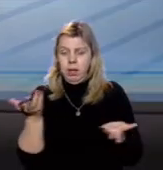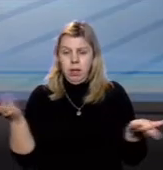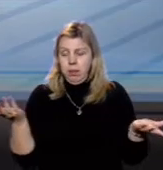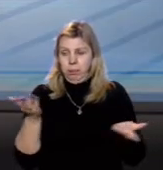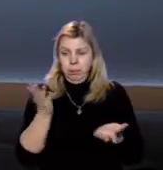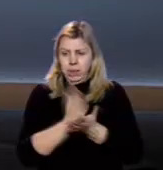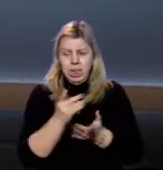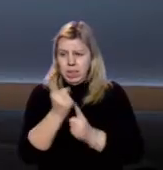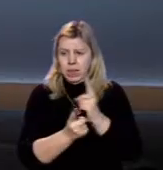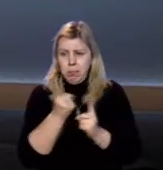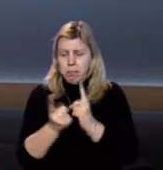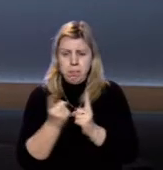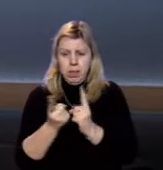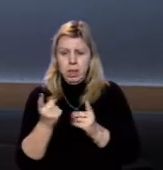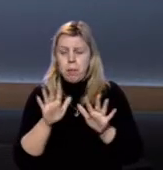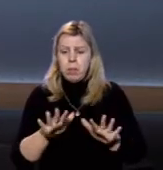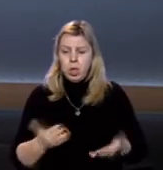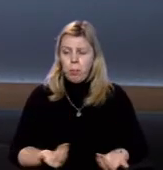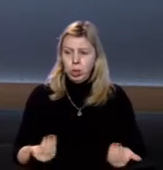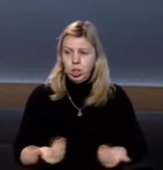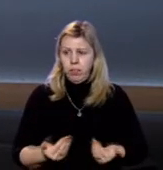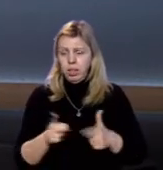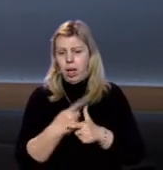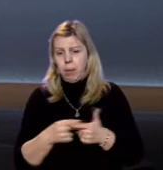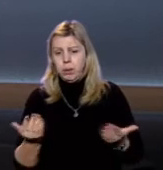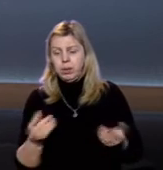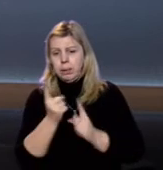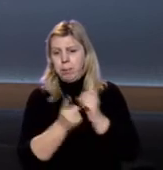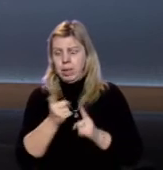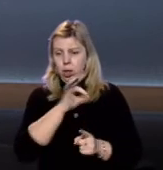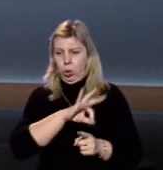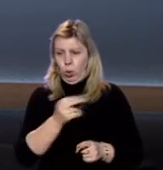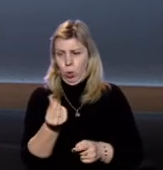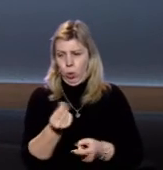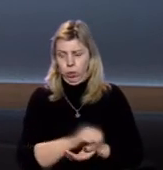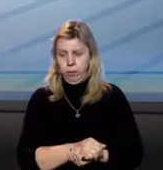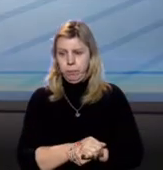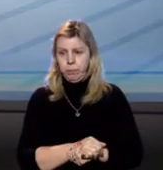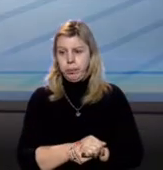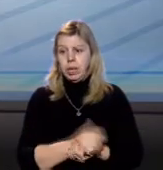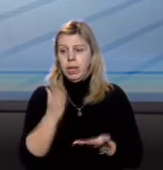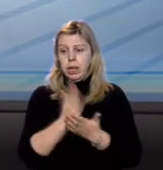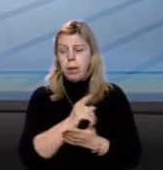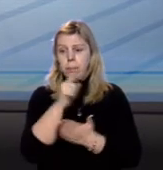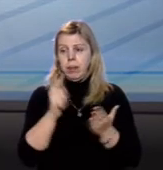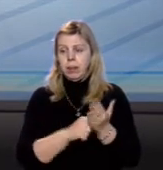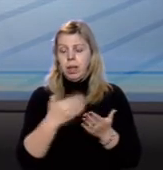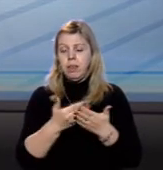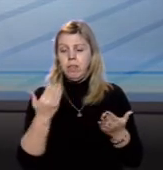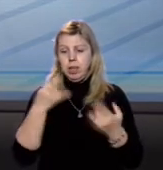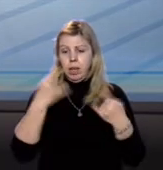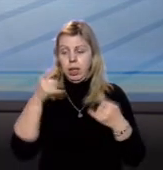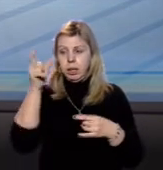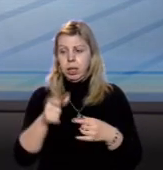є зміна місця проживання або зміна доходів. До речі, є питання від глядача,